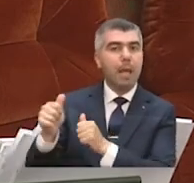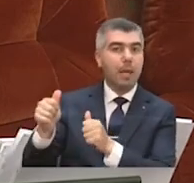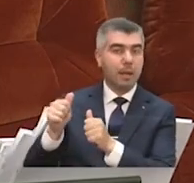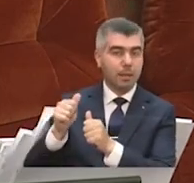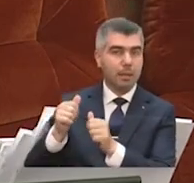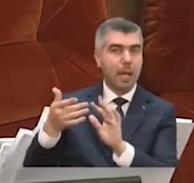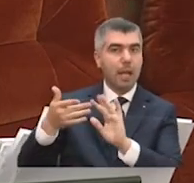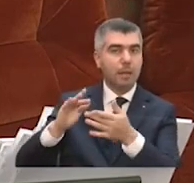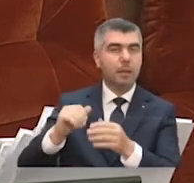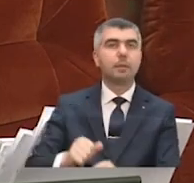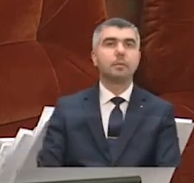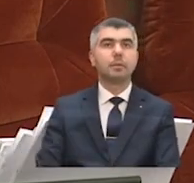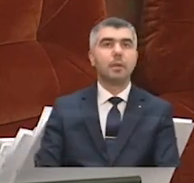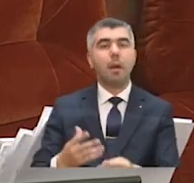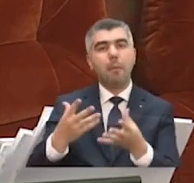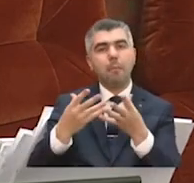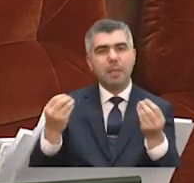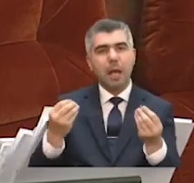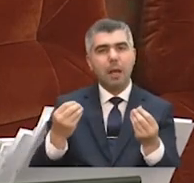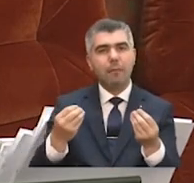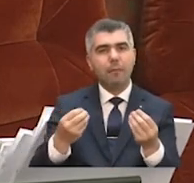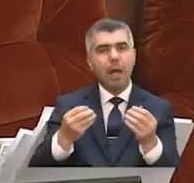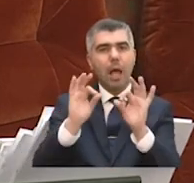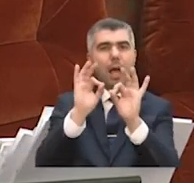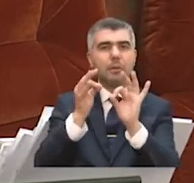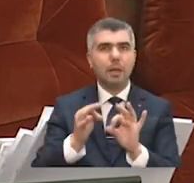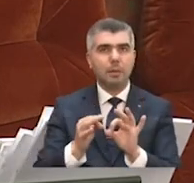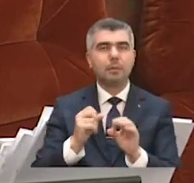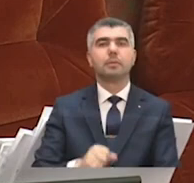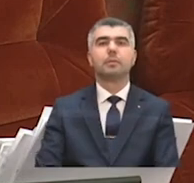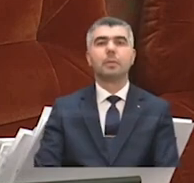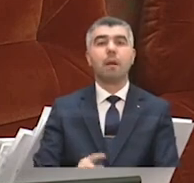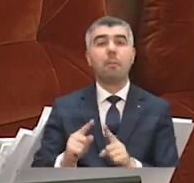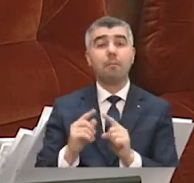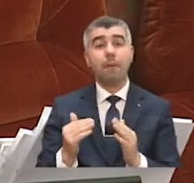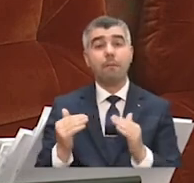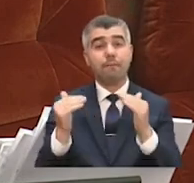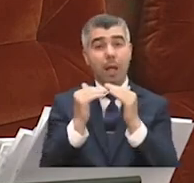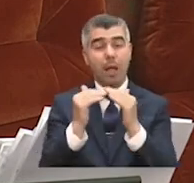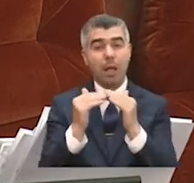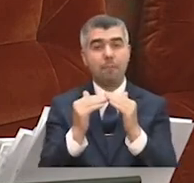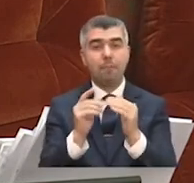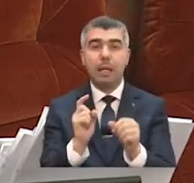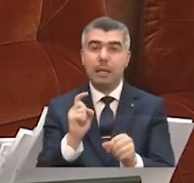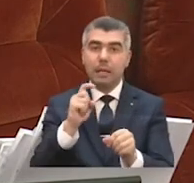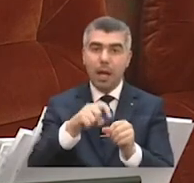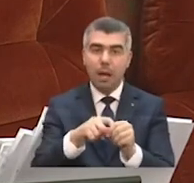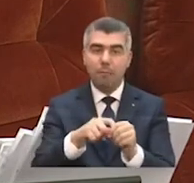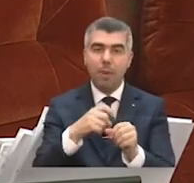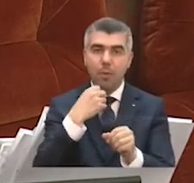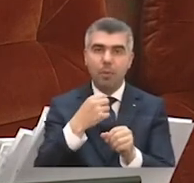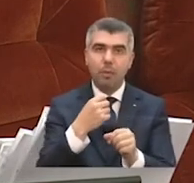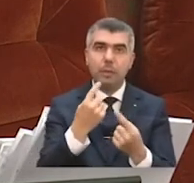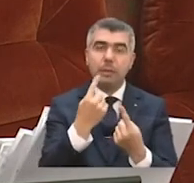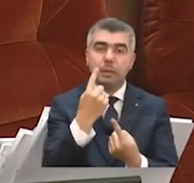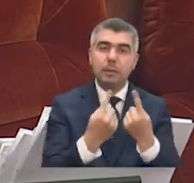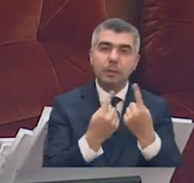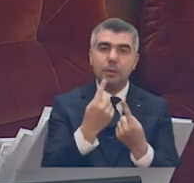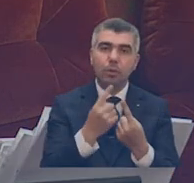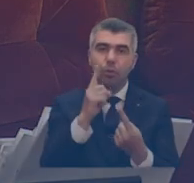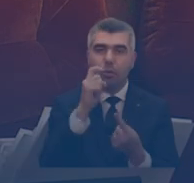الموارد البشرية، وكاين واحد العدد ديال الأمور. على أي حال اتفقنا مع النقابات وهذا هو الجديد على أن عندنا أفق أقصى